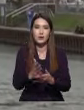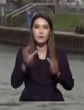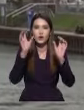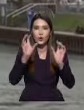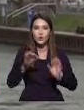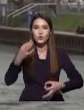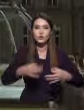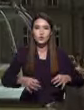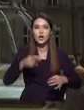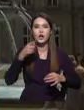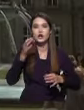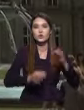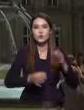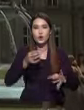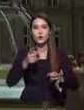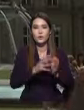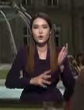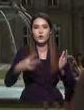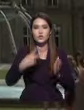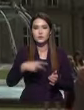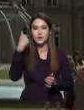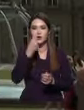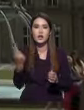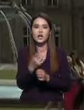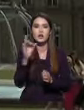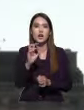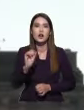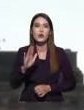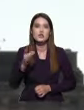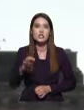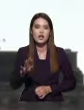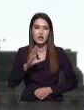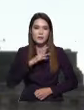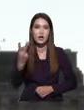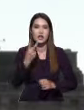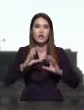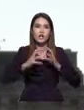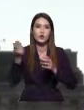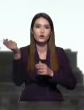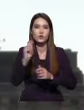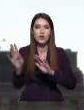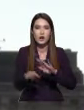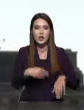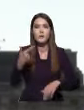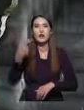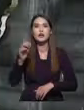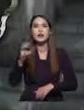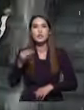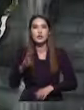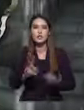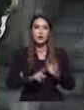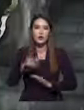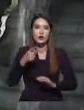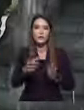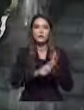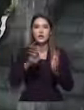сот 1920 жылы алғаш рет Аустрияда пайда болды. Екінші дүниежүзілік соғыстан кейін Германияда құрылған.